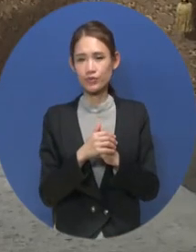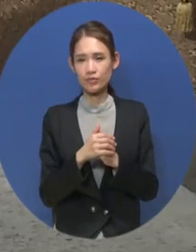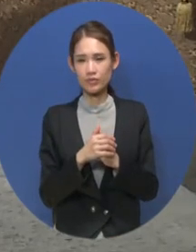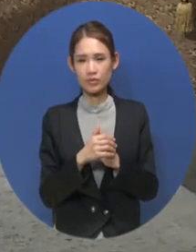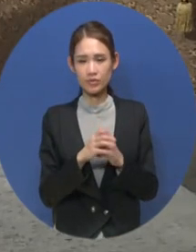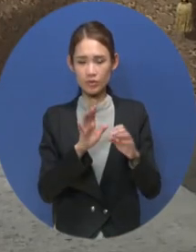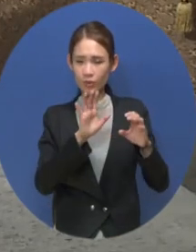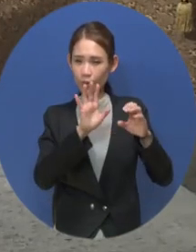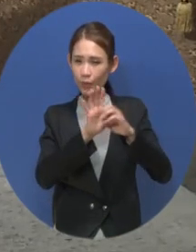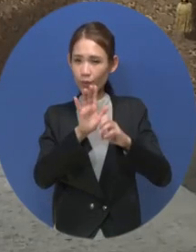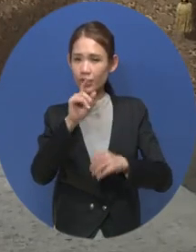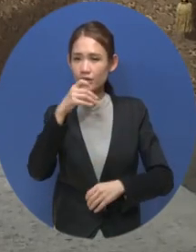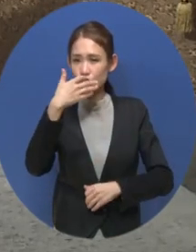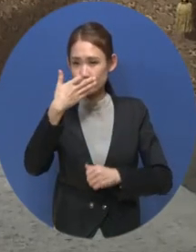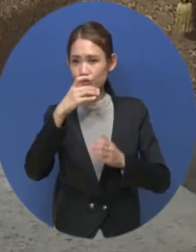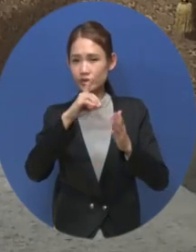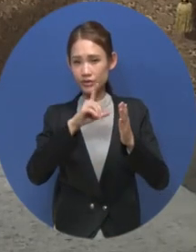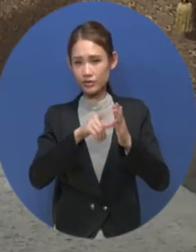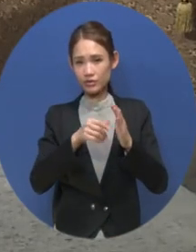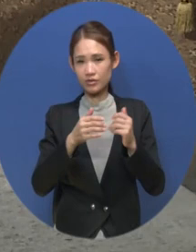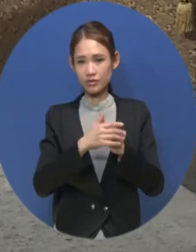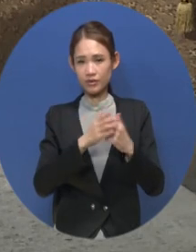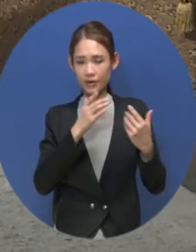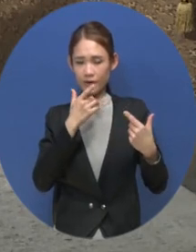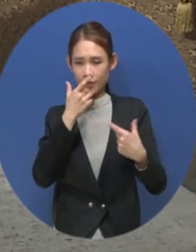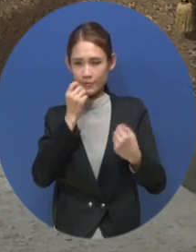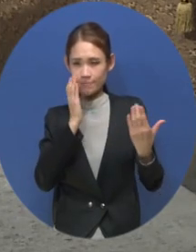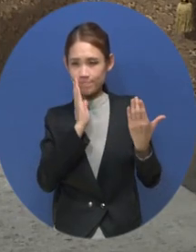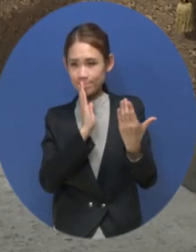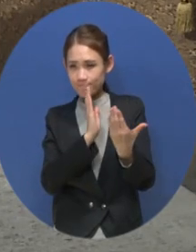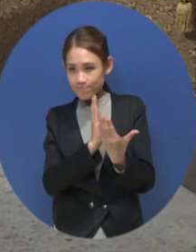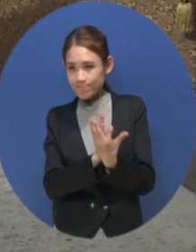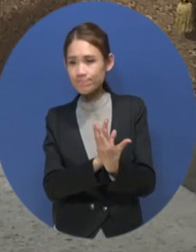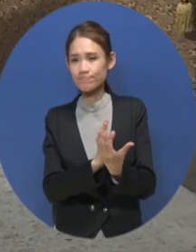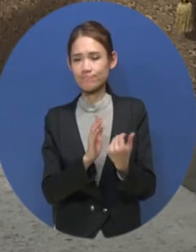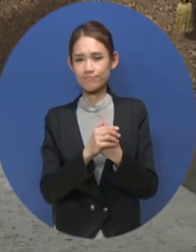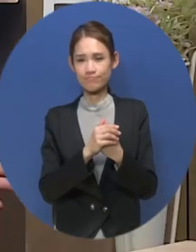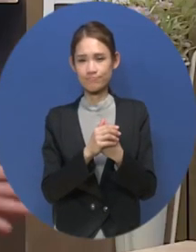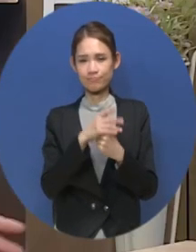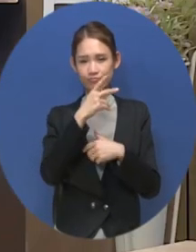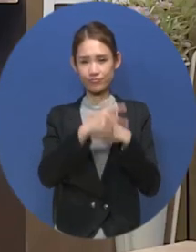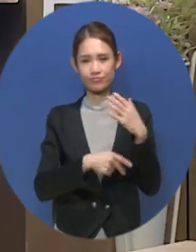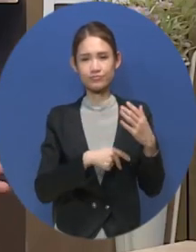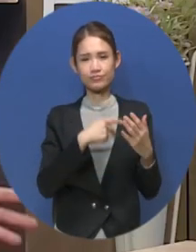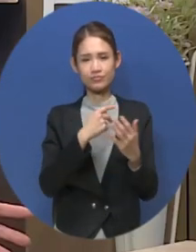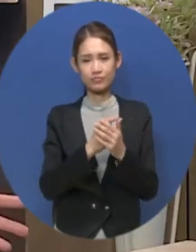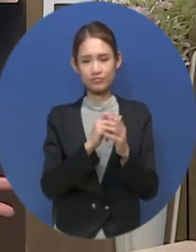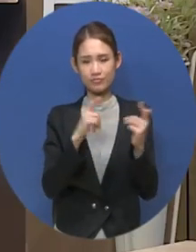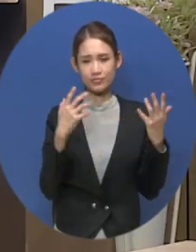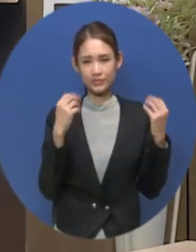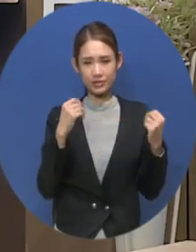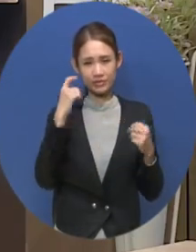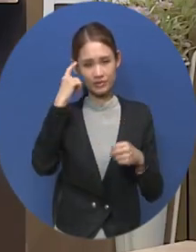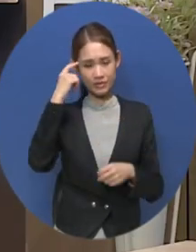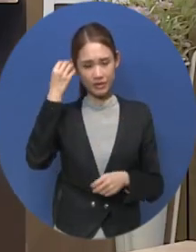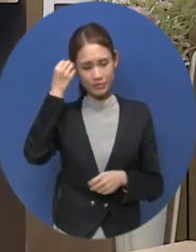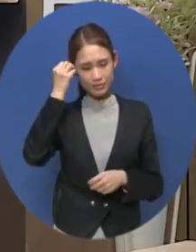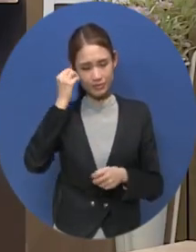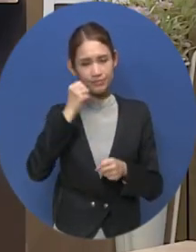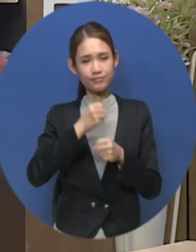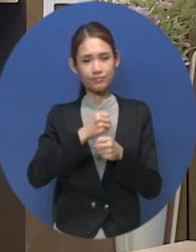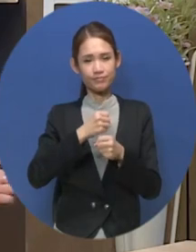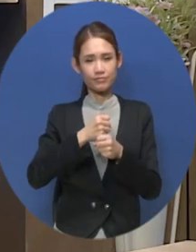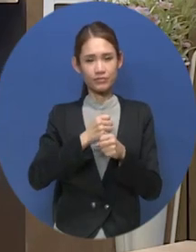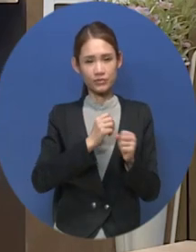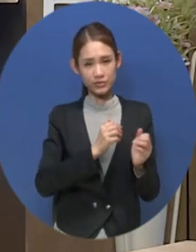이 코로나 시대에 최적화된 그런 맞춤형 예. 프로그램들을 굉장히 많이 구상을 하시고 또 예. 이